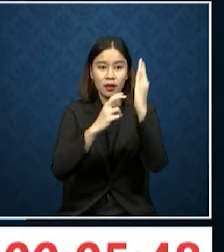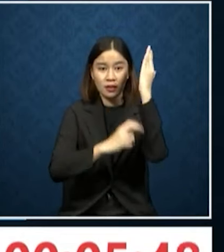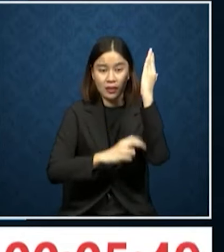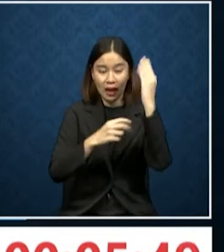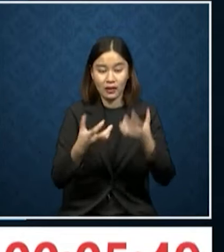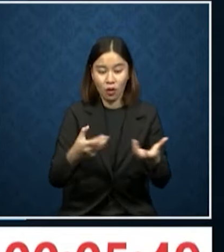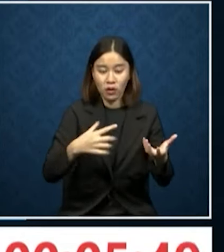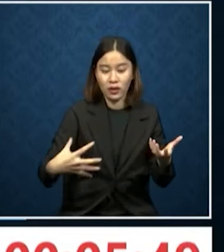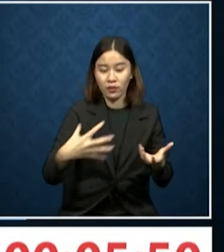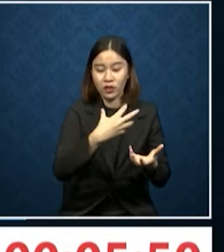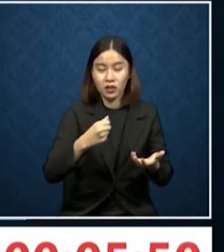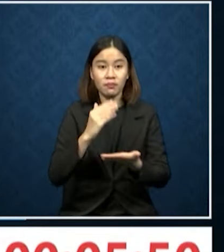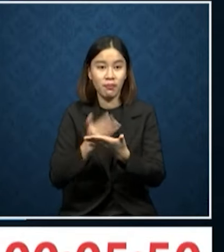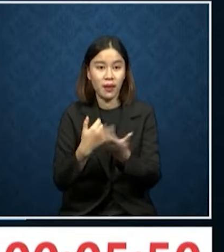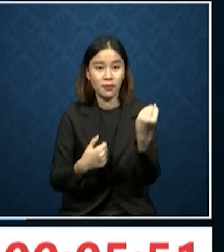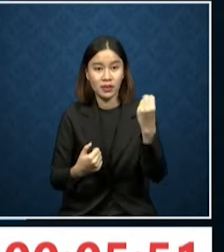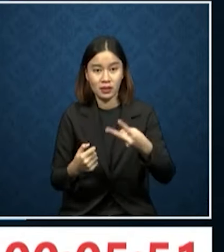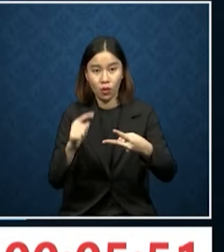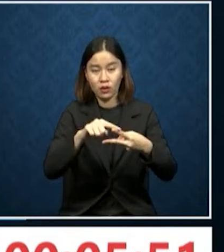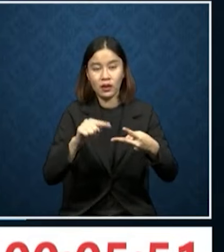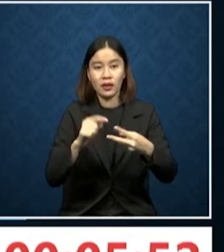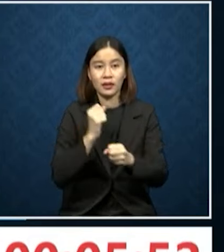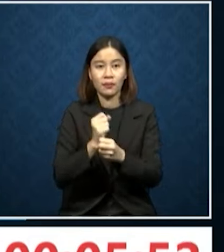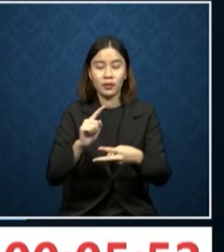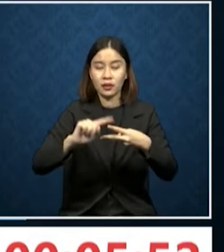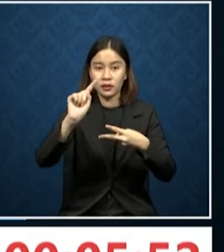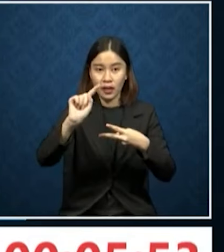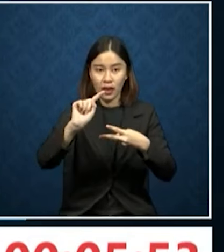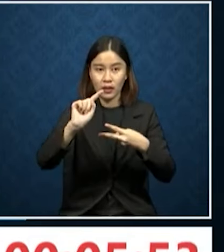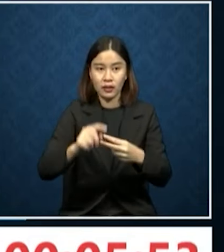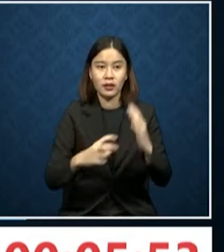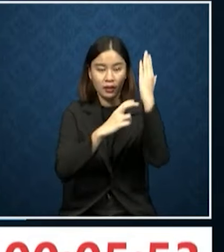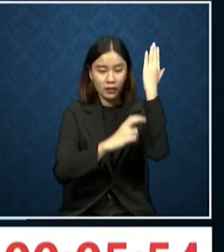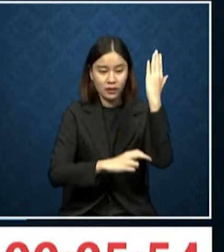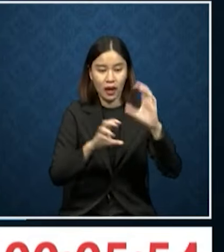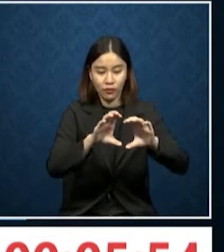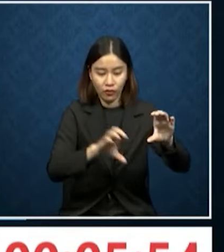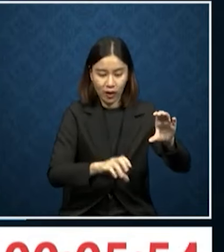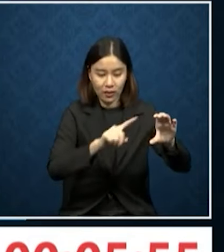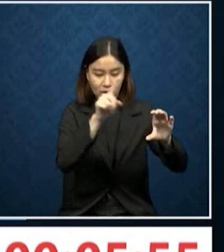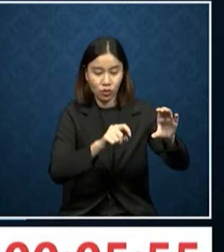อายัดออกเป็น2ส่วนเพื่อดำเนินการคือ1ยางพาราส่วนที่ไม่ต้องสงสัยจำน